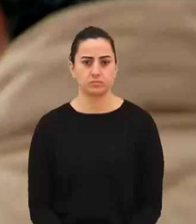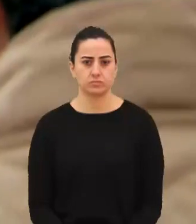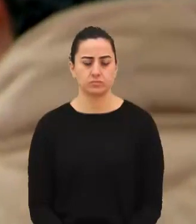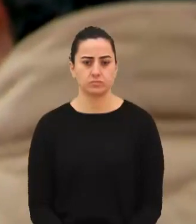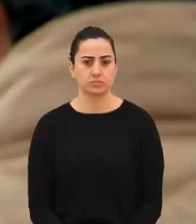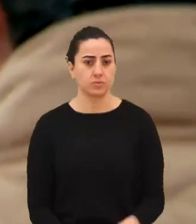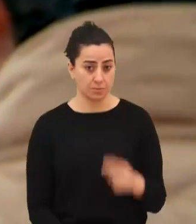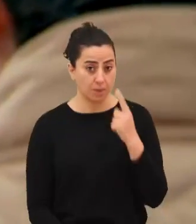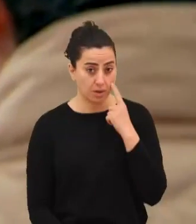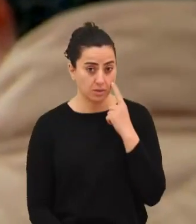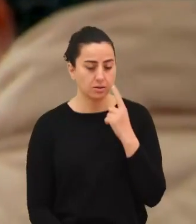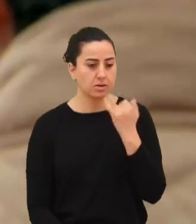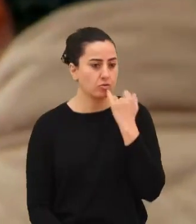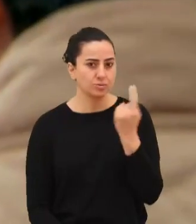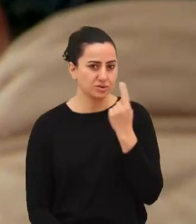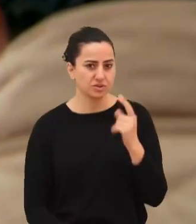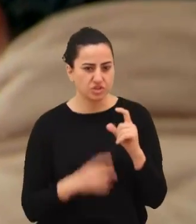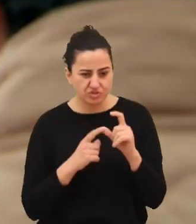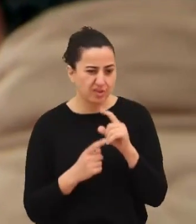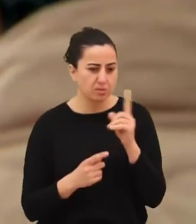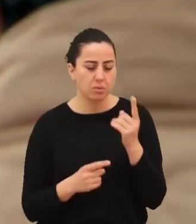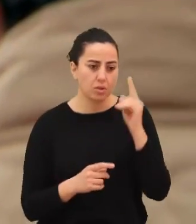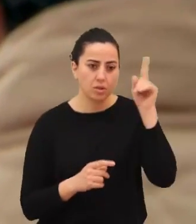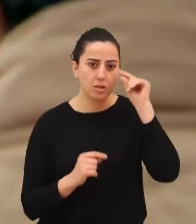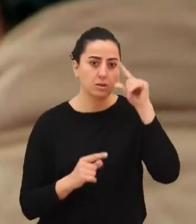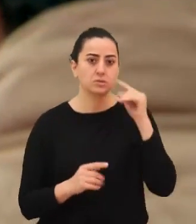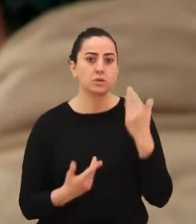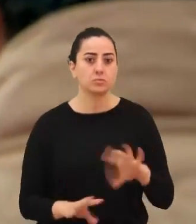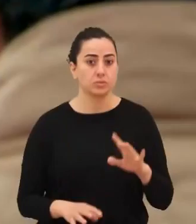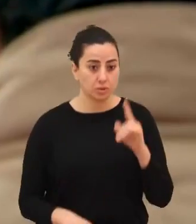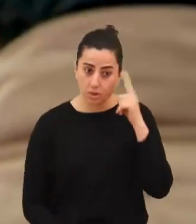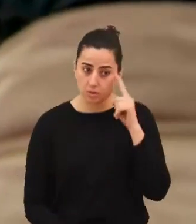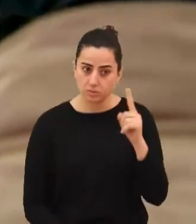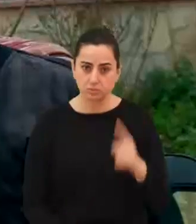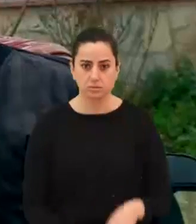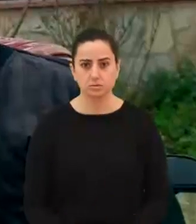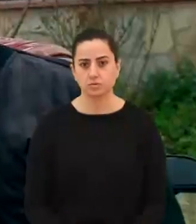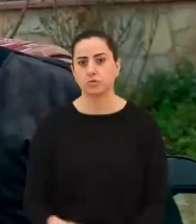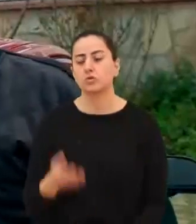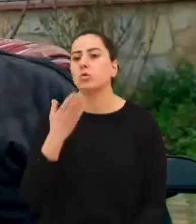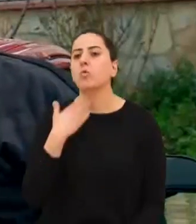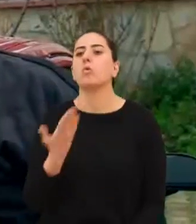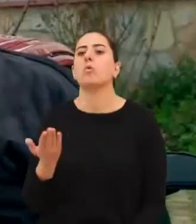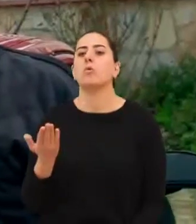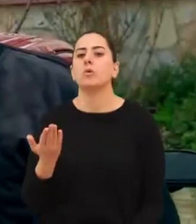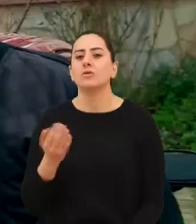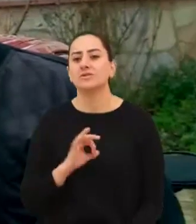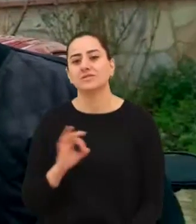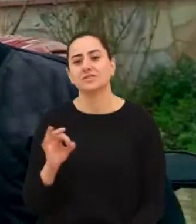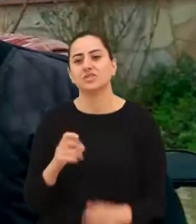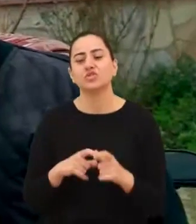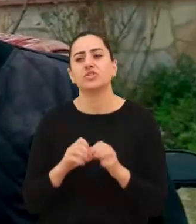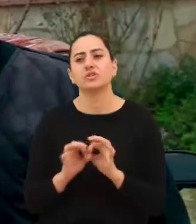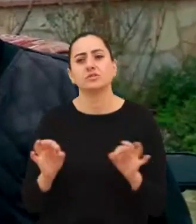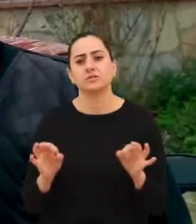Ha. Bana bak, telefonda herhangi bir şifre falan verip uyandırmaya kalktıysan aklını alırım senin. Yok be abiciğim, ne